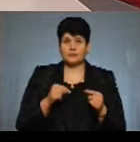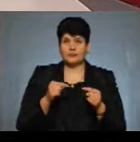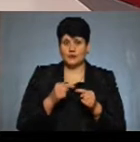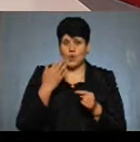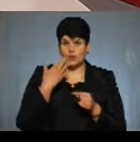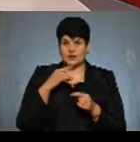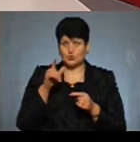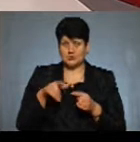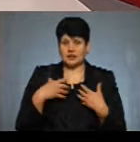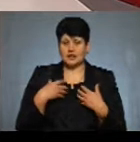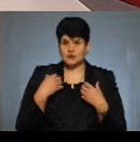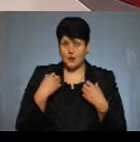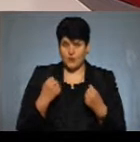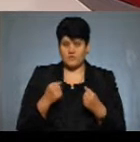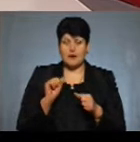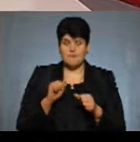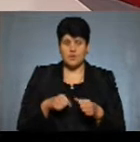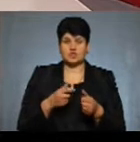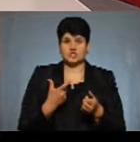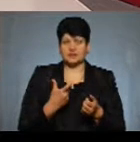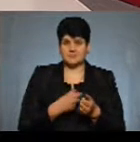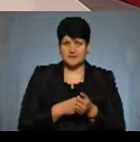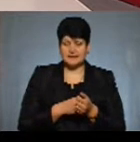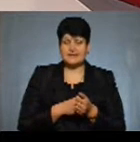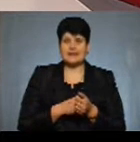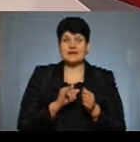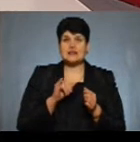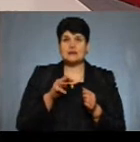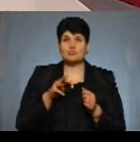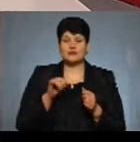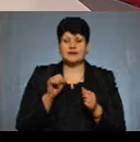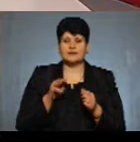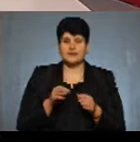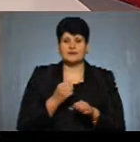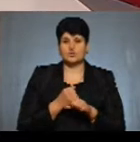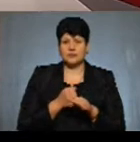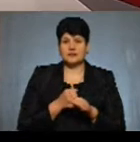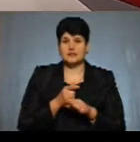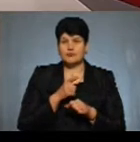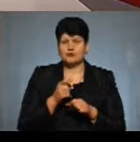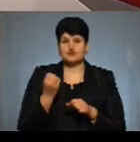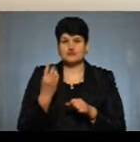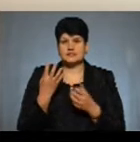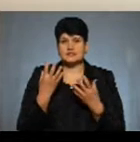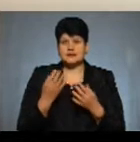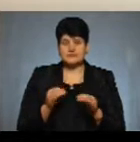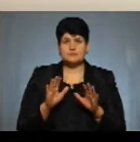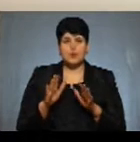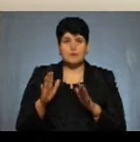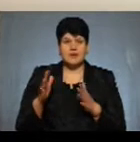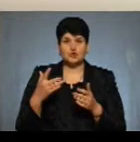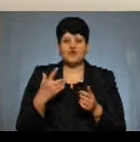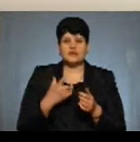Відповідно, коли людина здорова, вона може щепитися, і все рівно імунітет виробляється на протязі 10-14 днів з